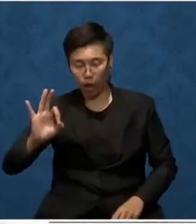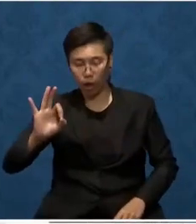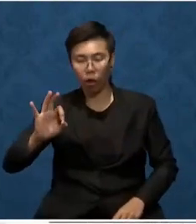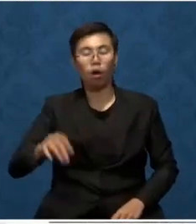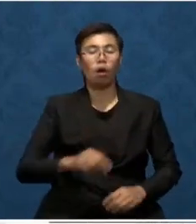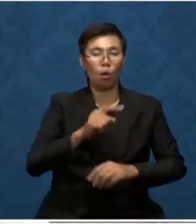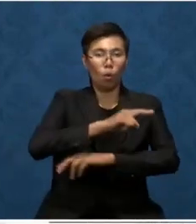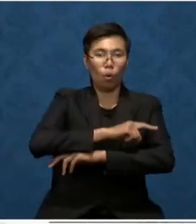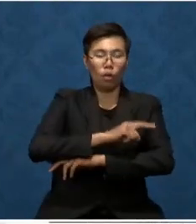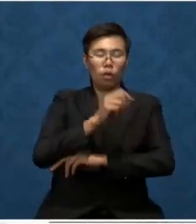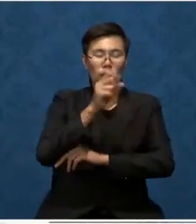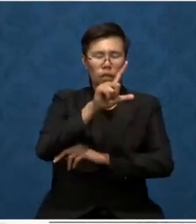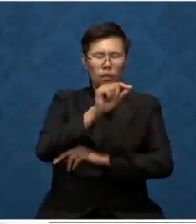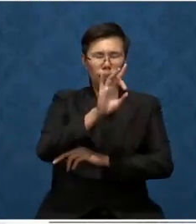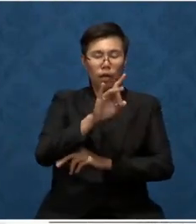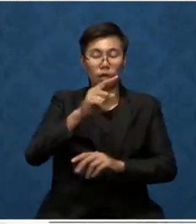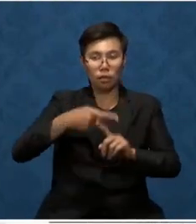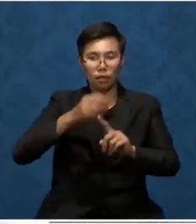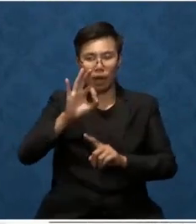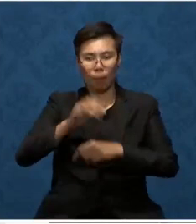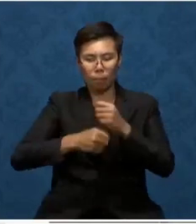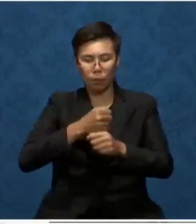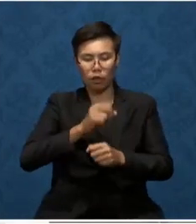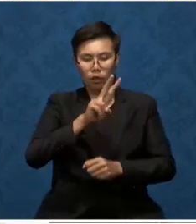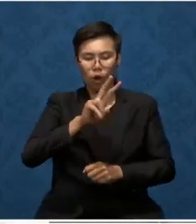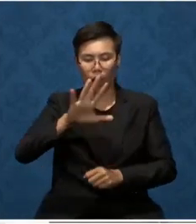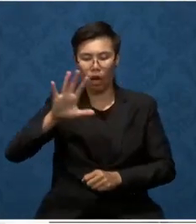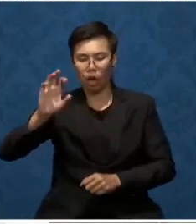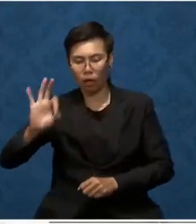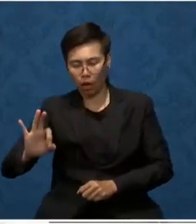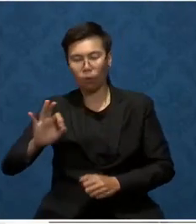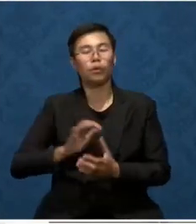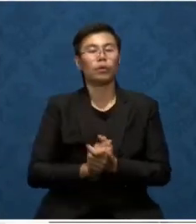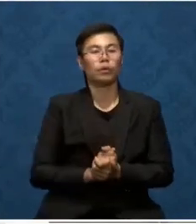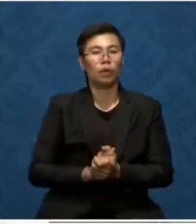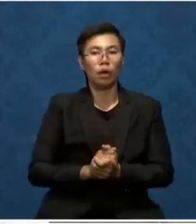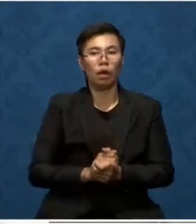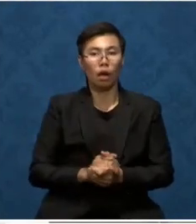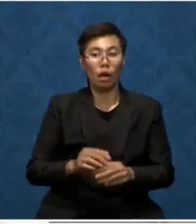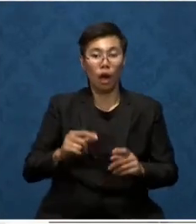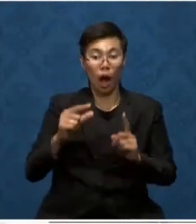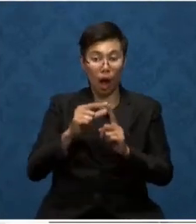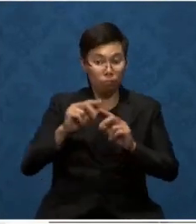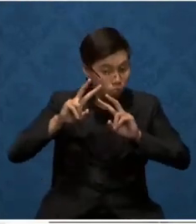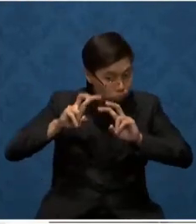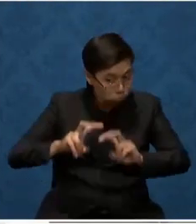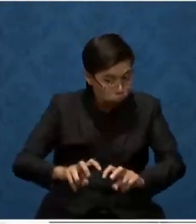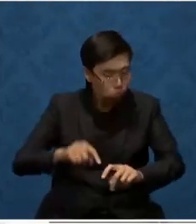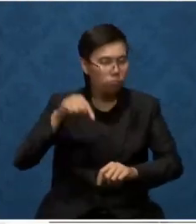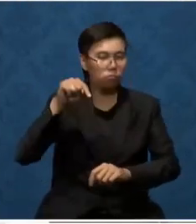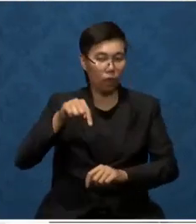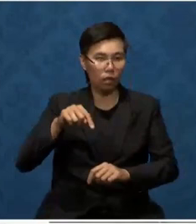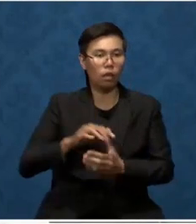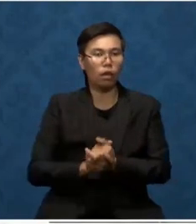กันยายน2559คำวินิจฉัยดังกล่าวดังนั้นในเมื่อเราจะไปดู